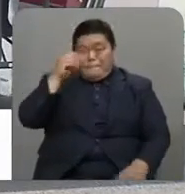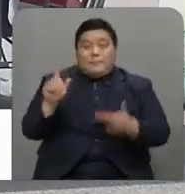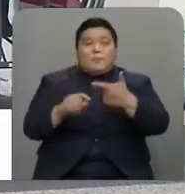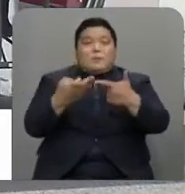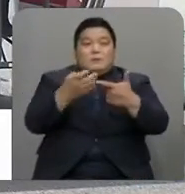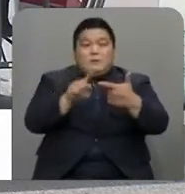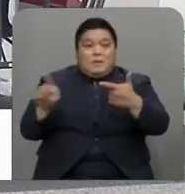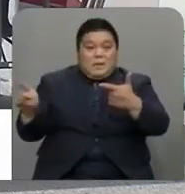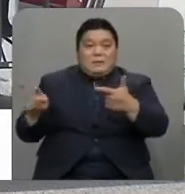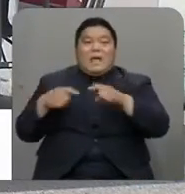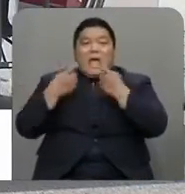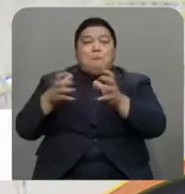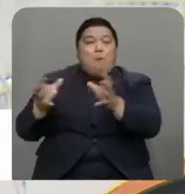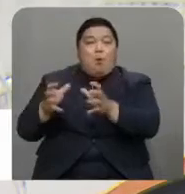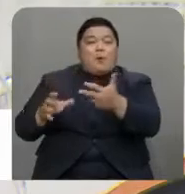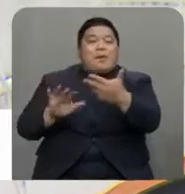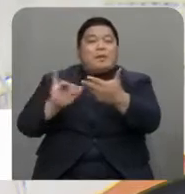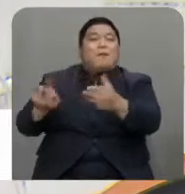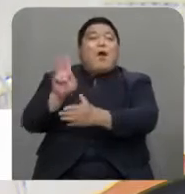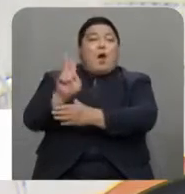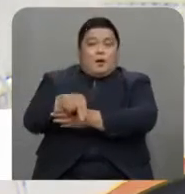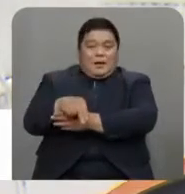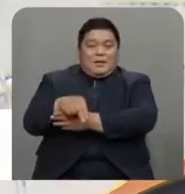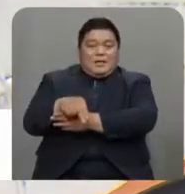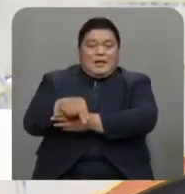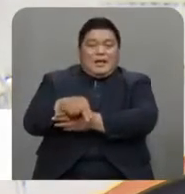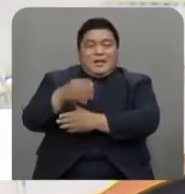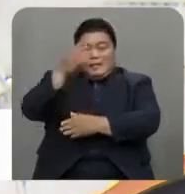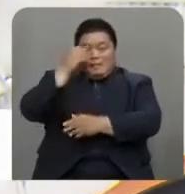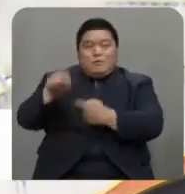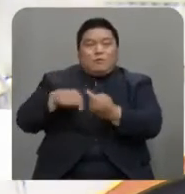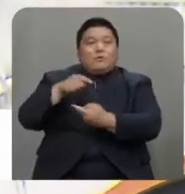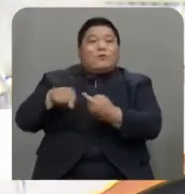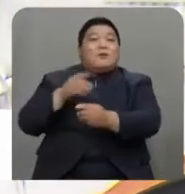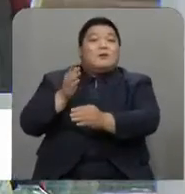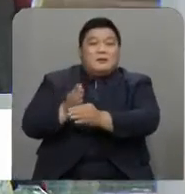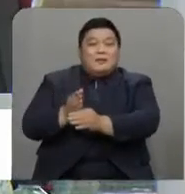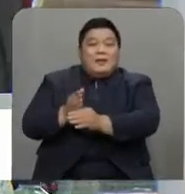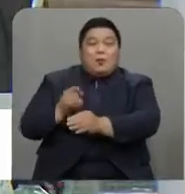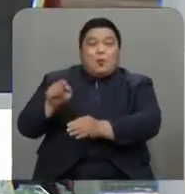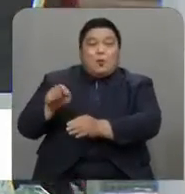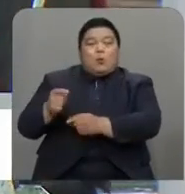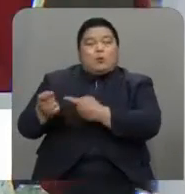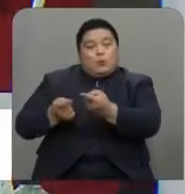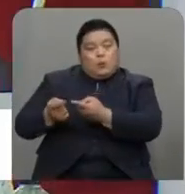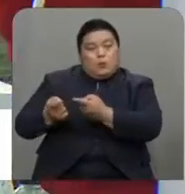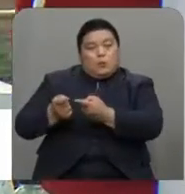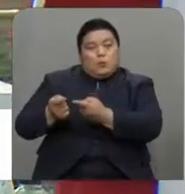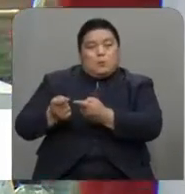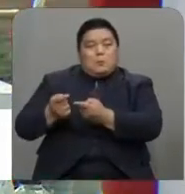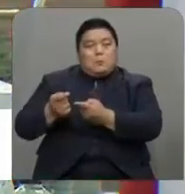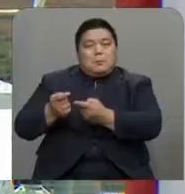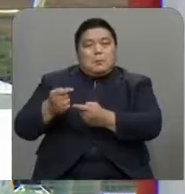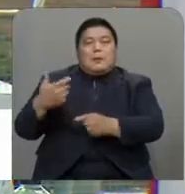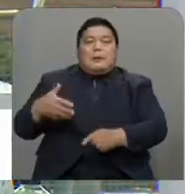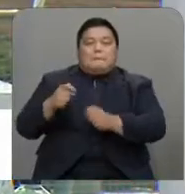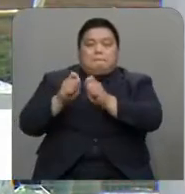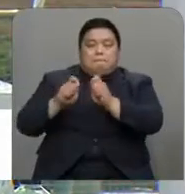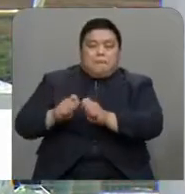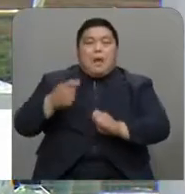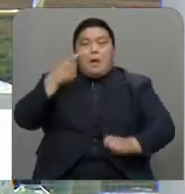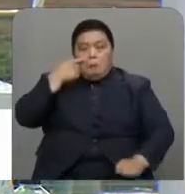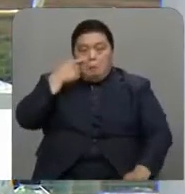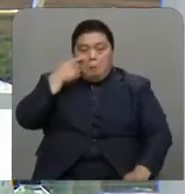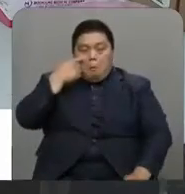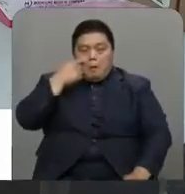8명까지 허용되는 등 사회적 거리두기 개편안이 시범 적용되고 있는데요. 방역당국은 당장 거리두기를 강화할 상황은 아닌